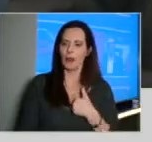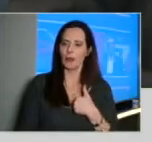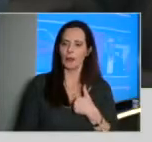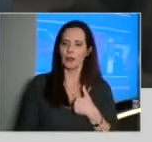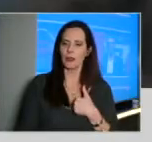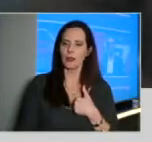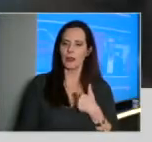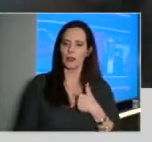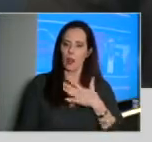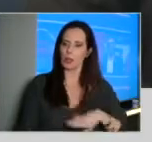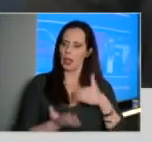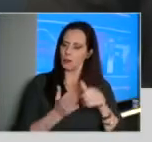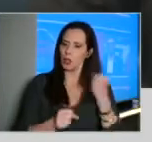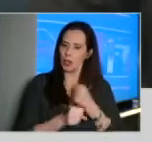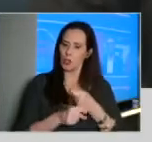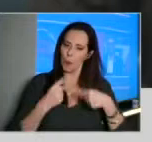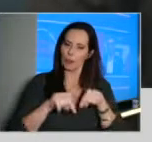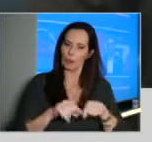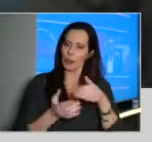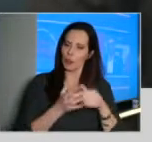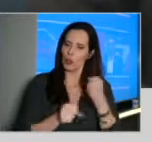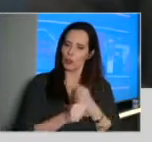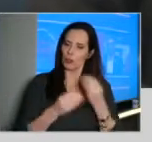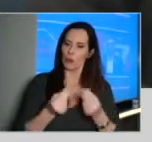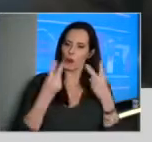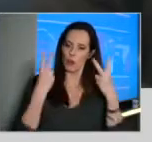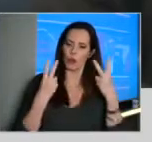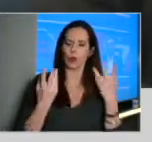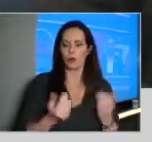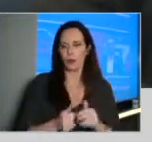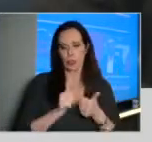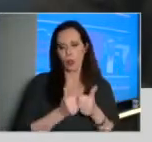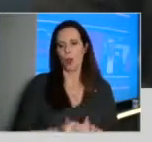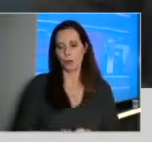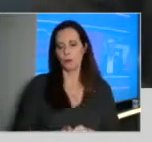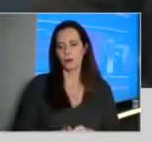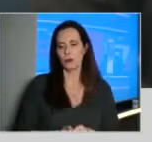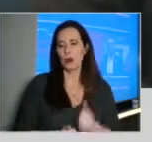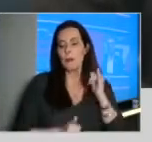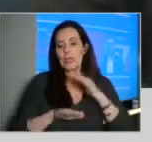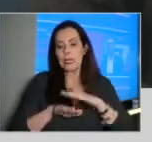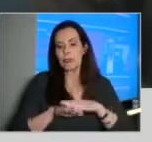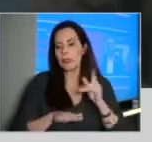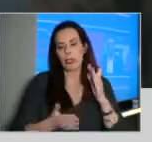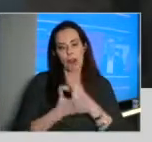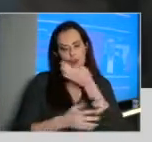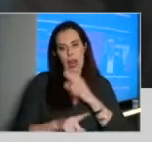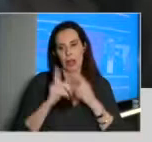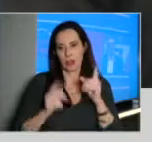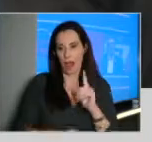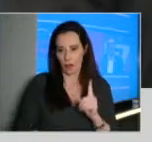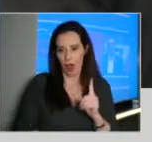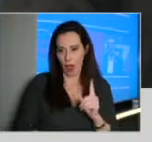אני רוצה להמשיך לעסוק בתחומים האלה, להמשיך לעשות דברים משמעותיים בעולמות האלה. באיזה תפקיד, זה כבר שאלה אחרת,